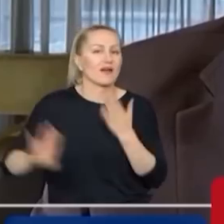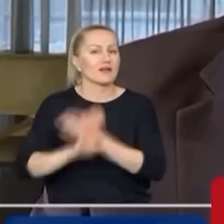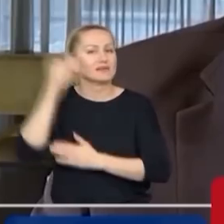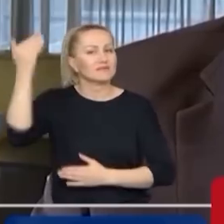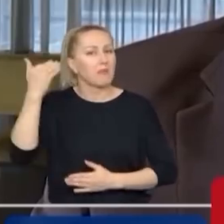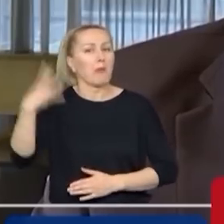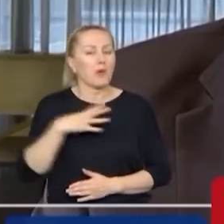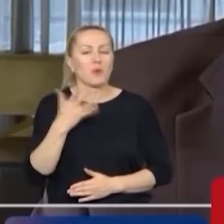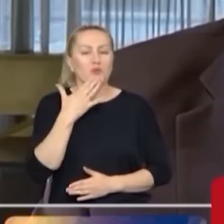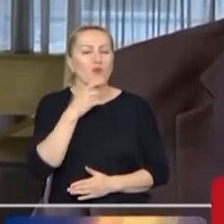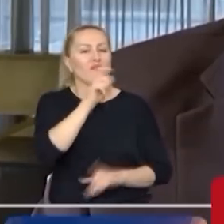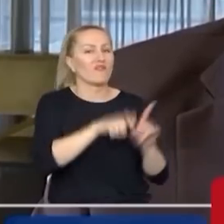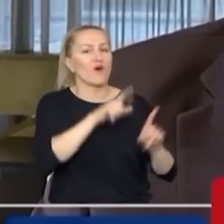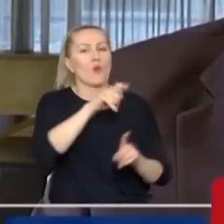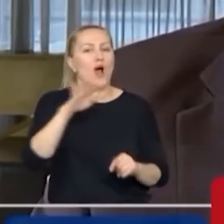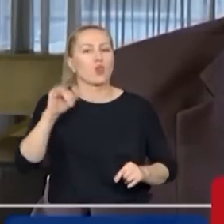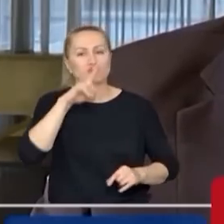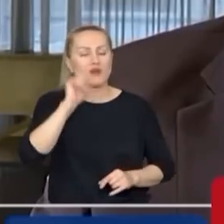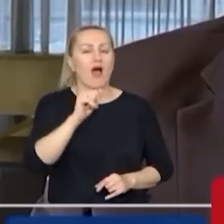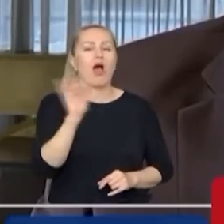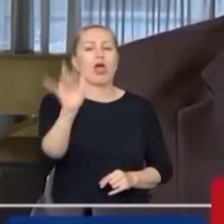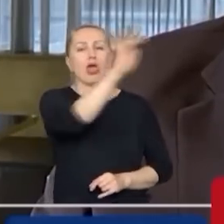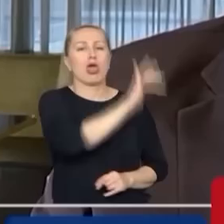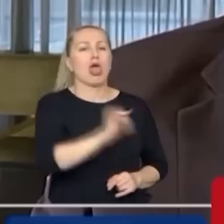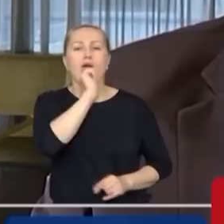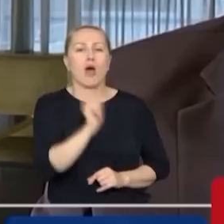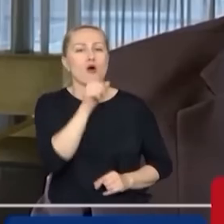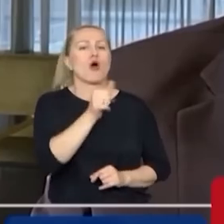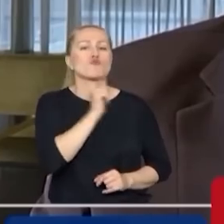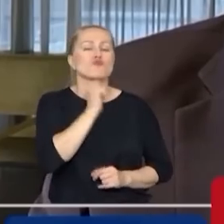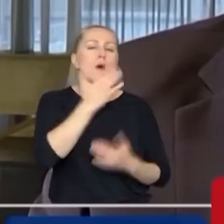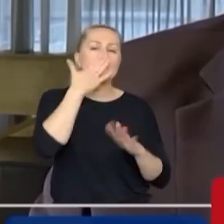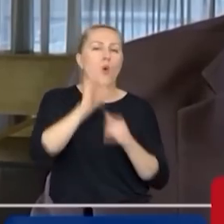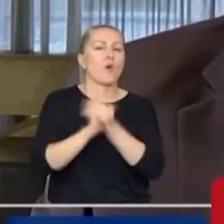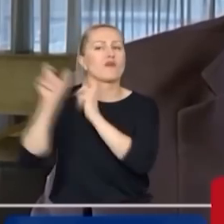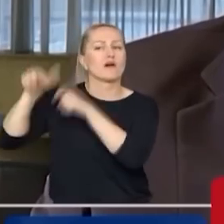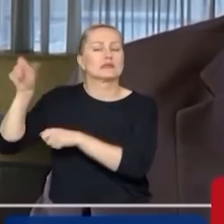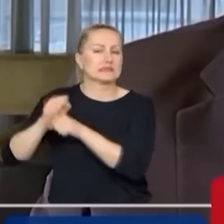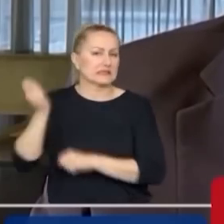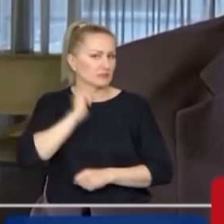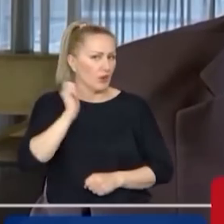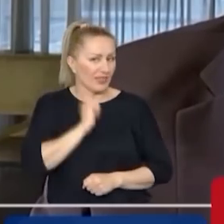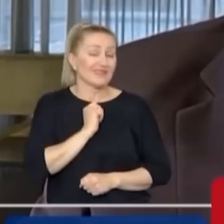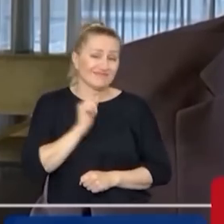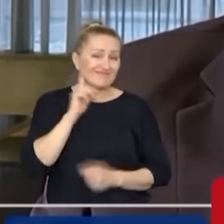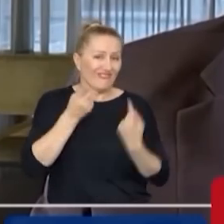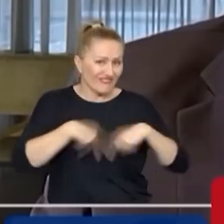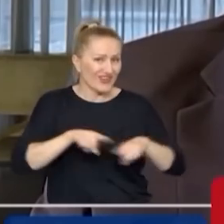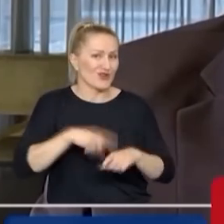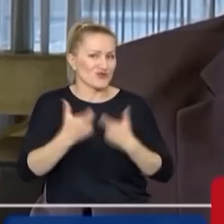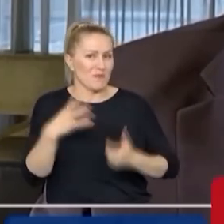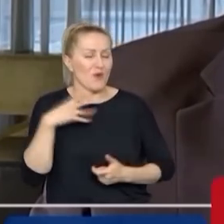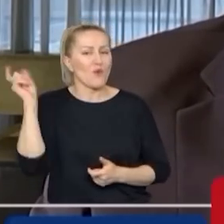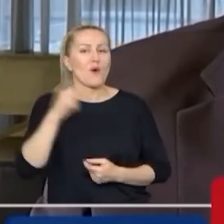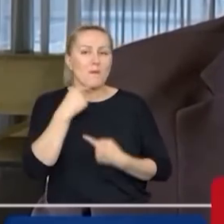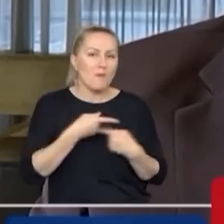że Łatuszka biega po Europie i spróbuje dowodzić, że on jest zbrodniarzem, i potwierdził swoje czyny zbrodnicze. On